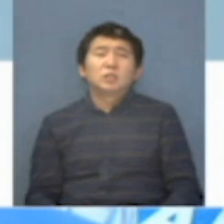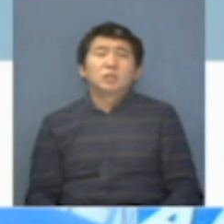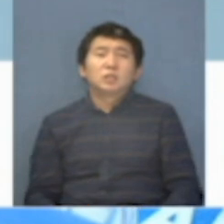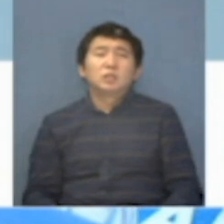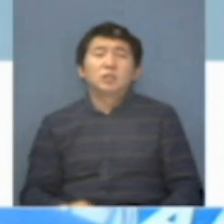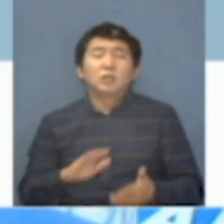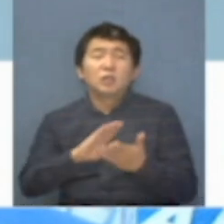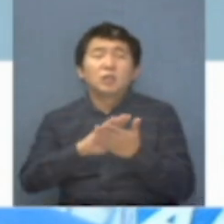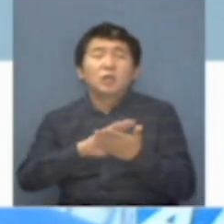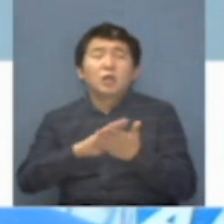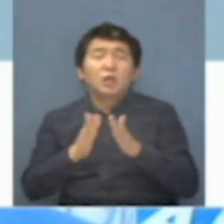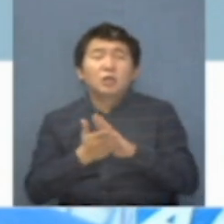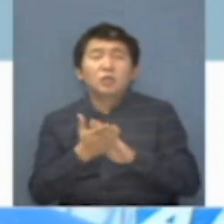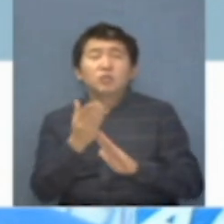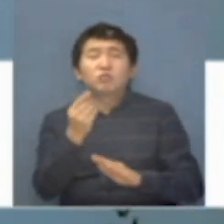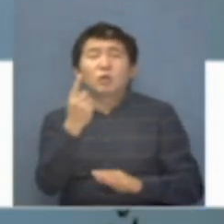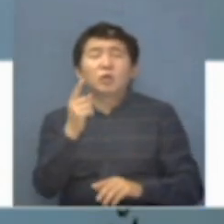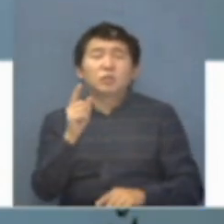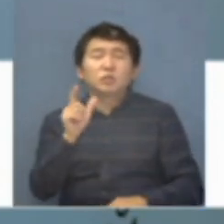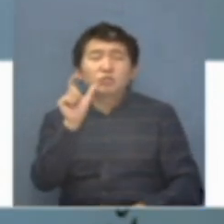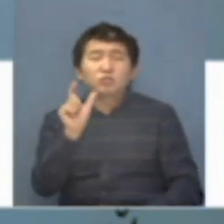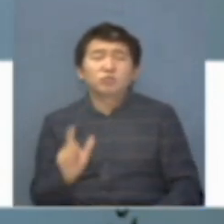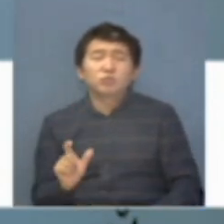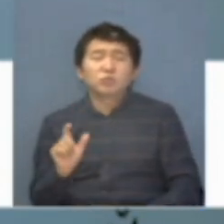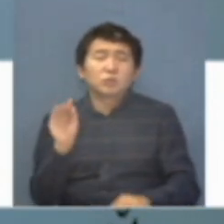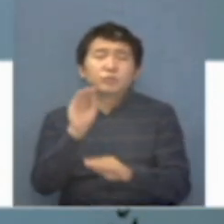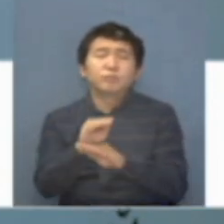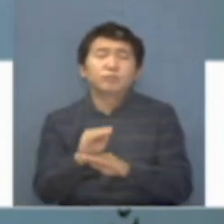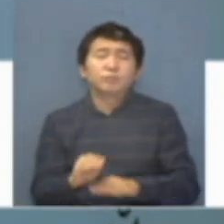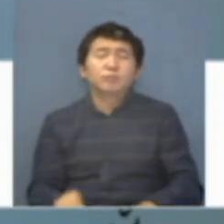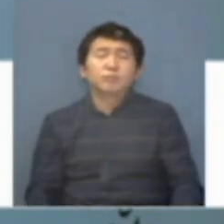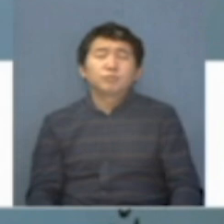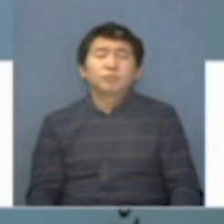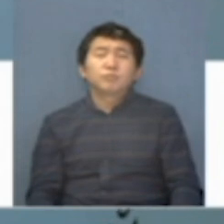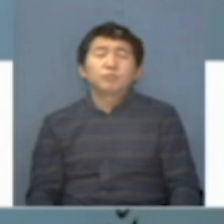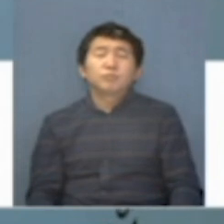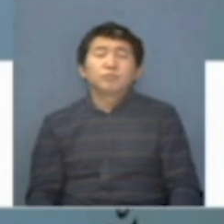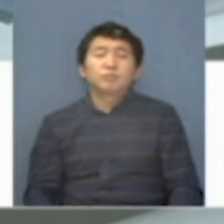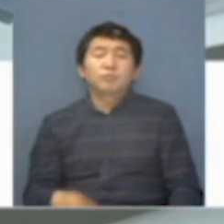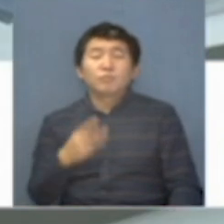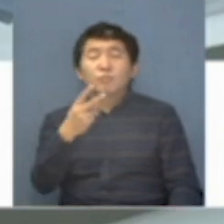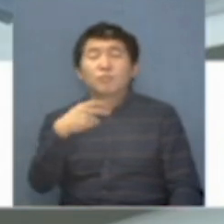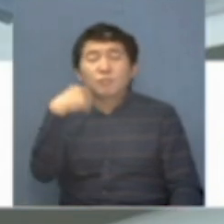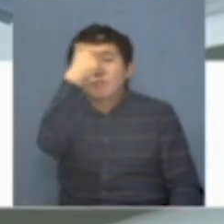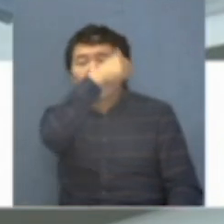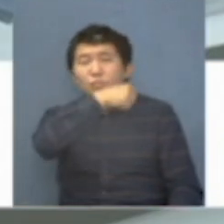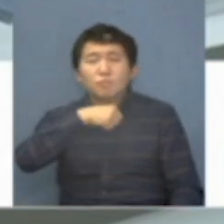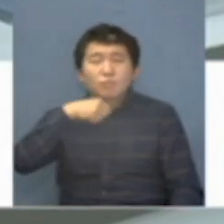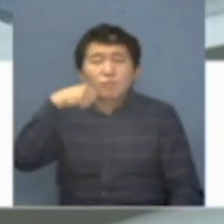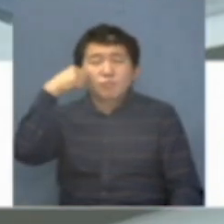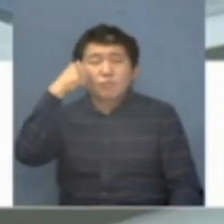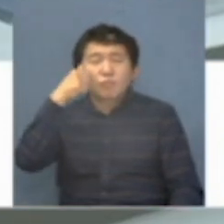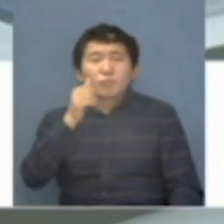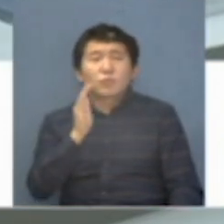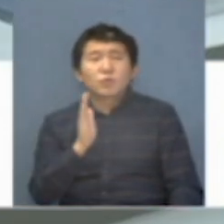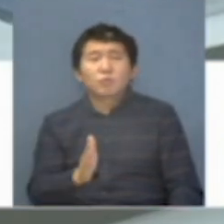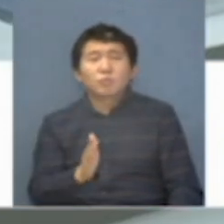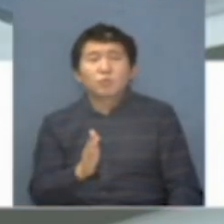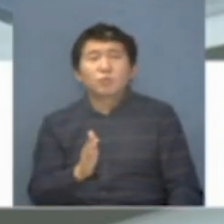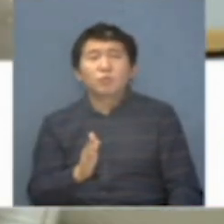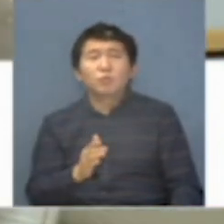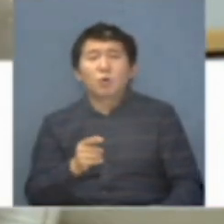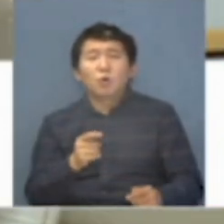дополнительно зачислен еще один претендент. Срок пребывания в резерве 2 года. В течение этого времени резервистам будут